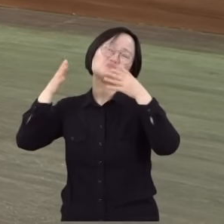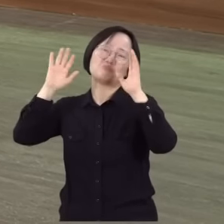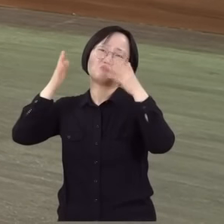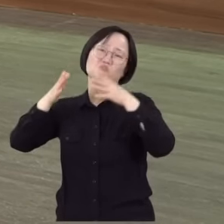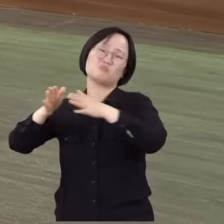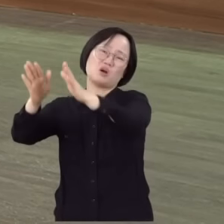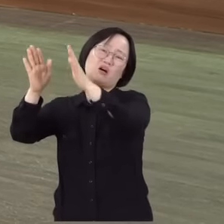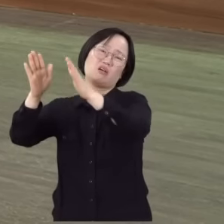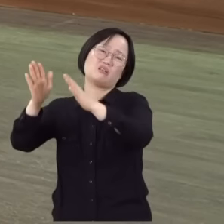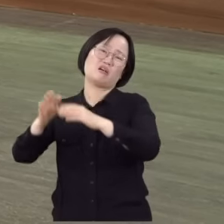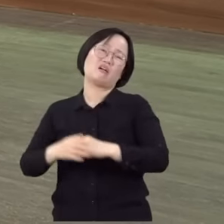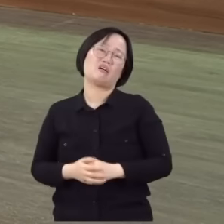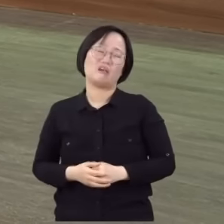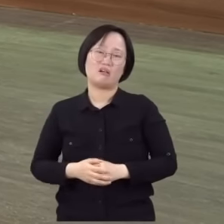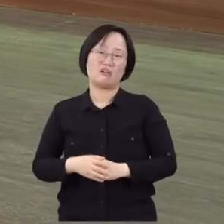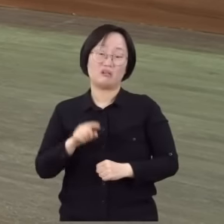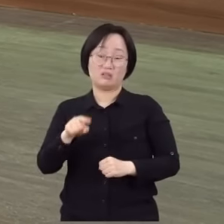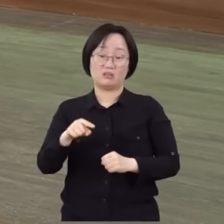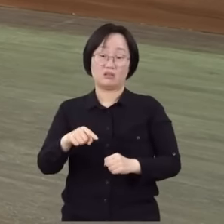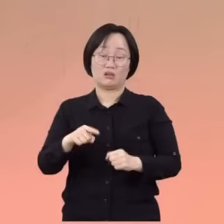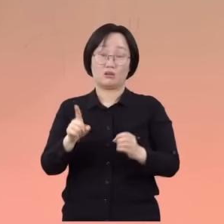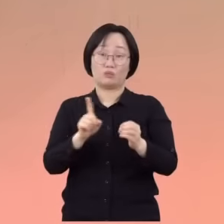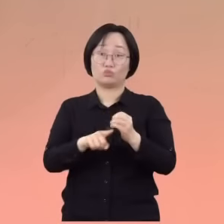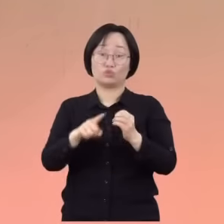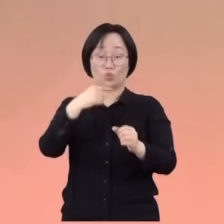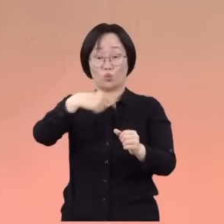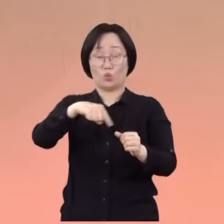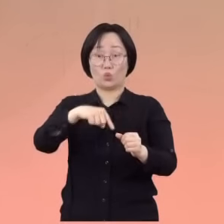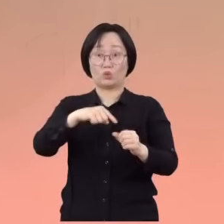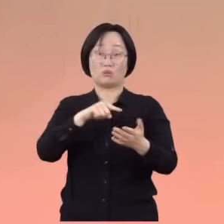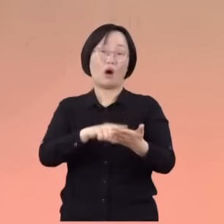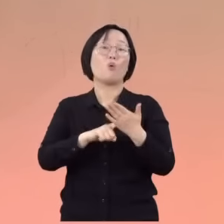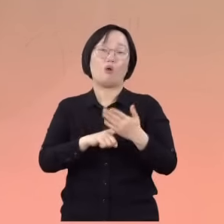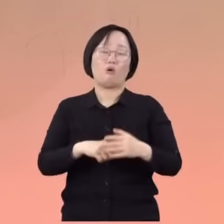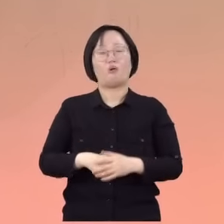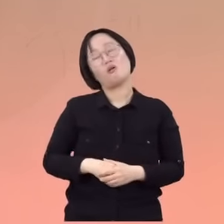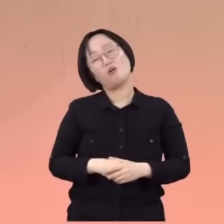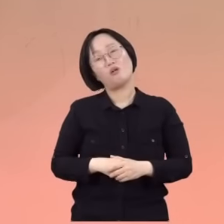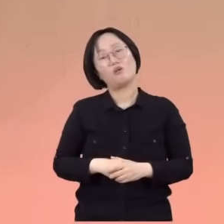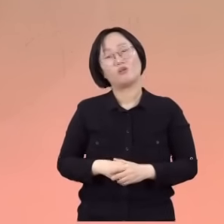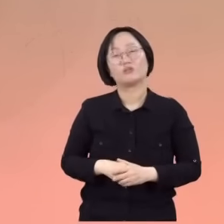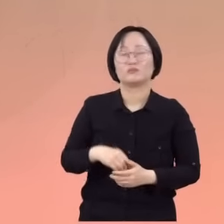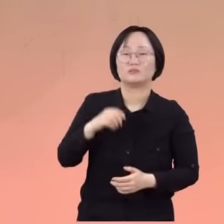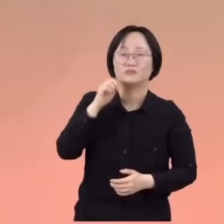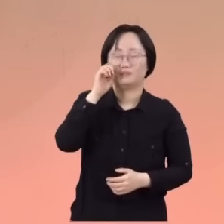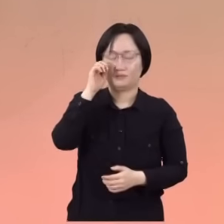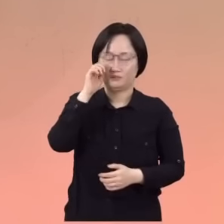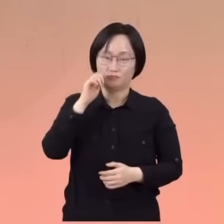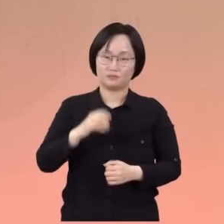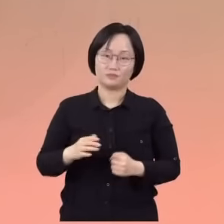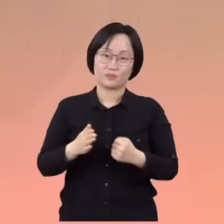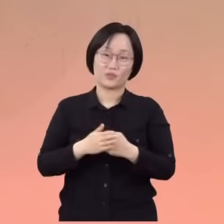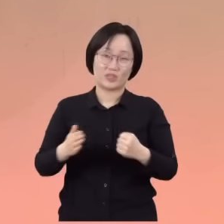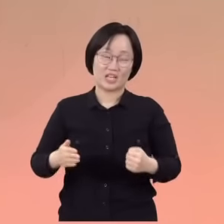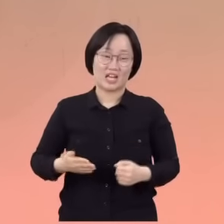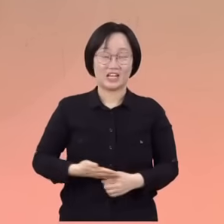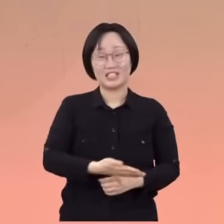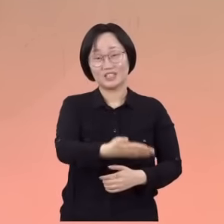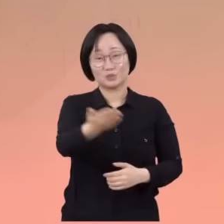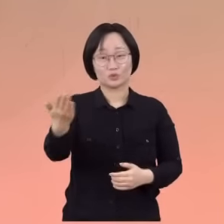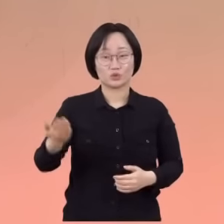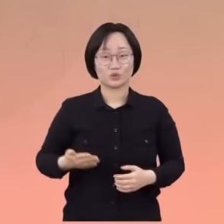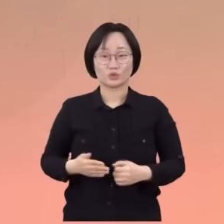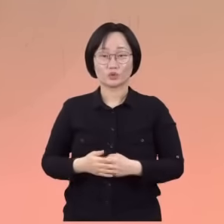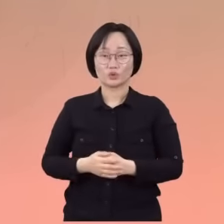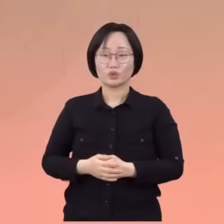교리에서 분명히 이야기하고 있습니다 그래서 여러분 우리가